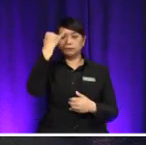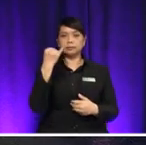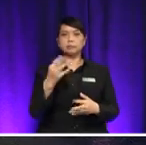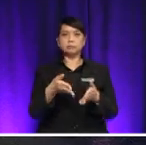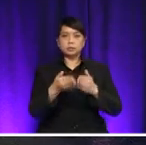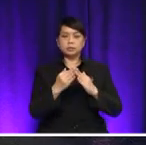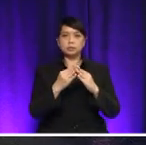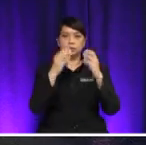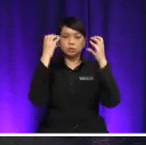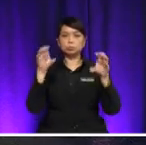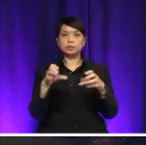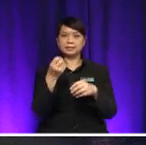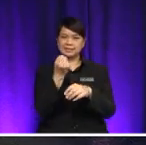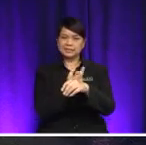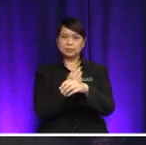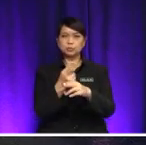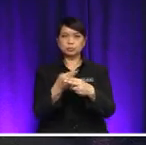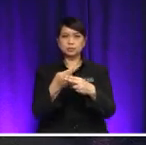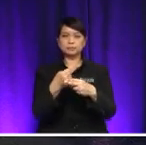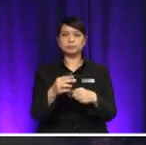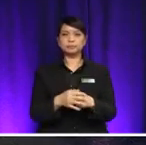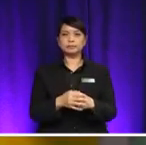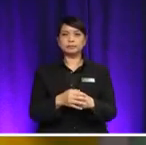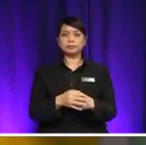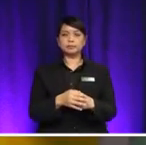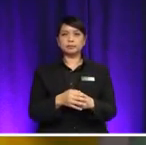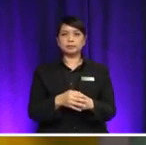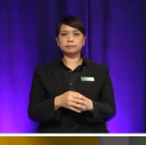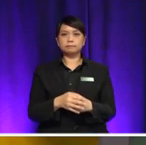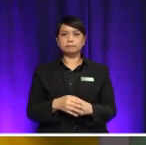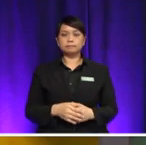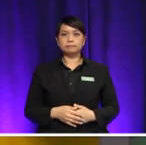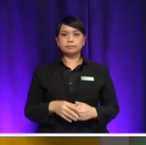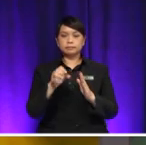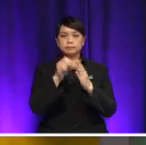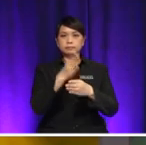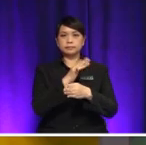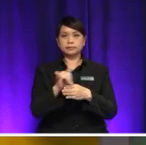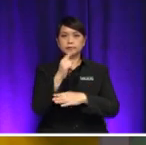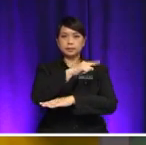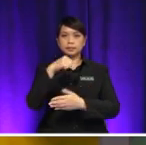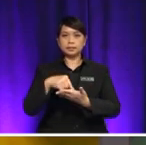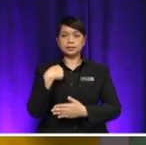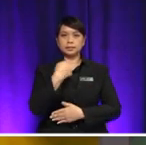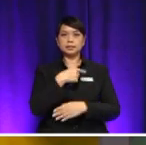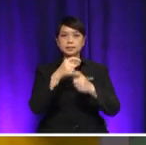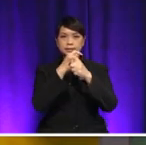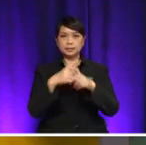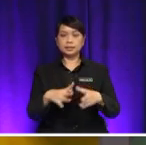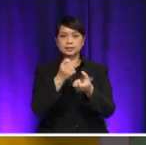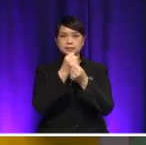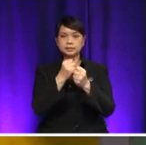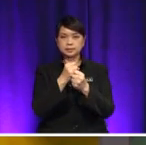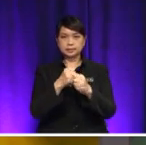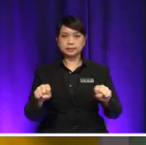untuk topik kita pada hari ini Baiklah Irfan eee Sebenarnya hari ini kita telah selesai belajar